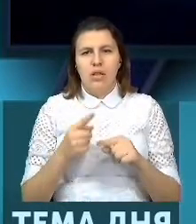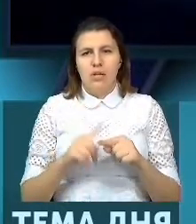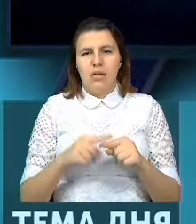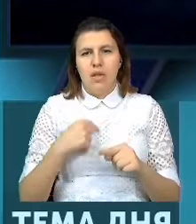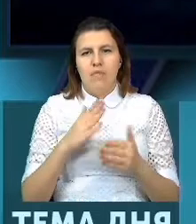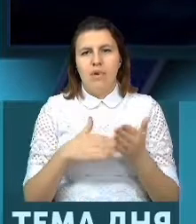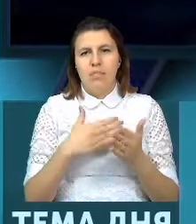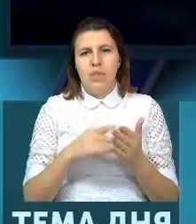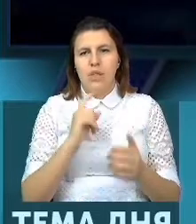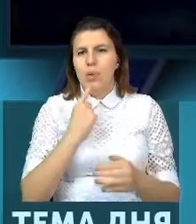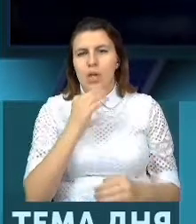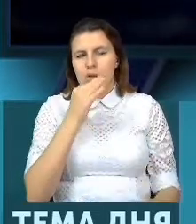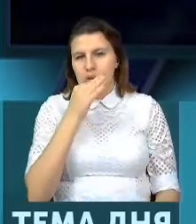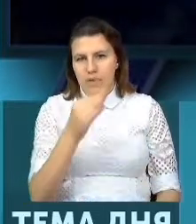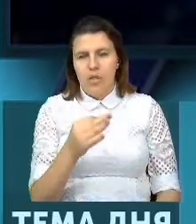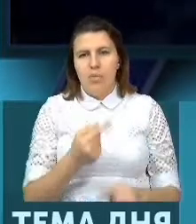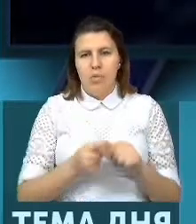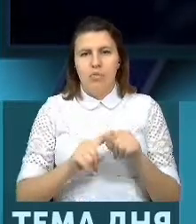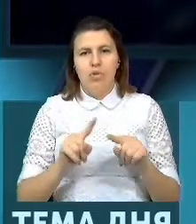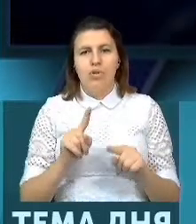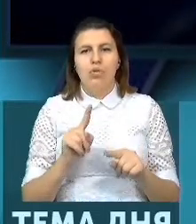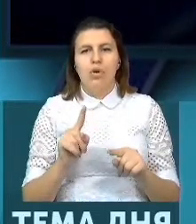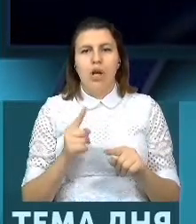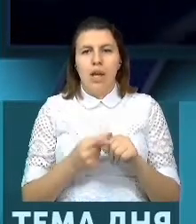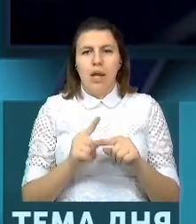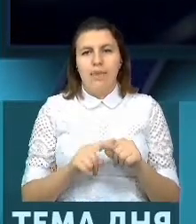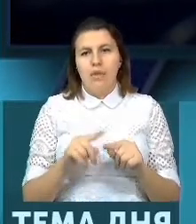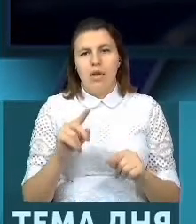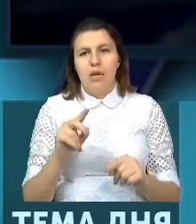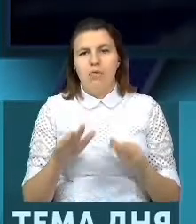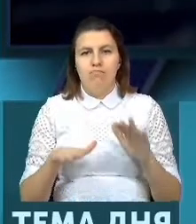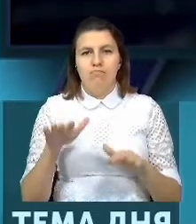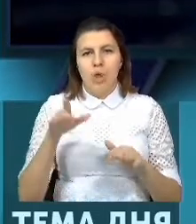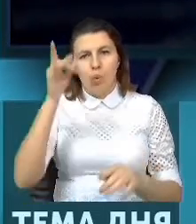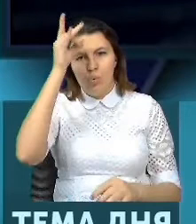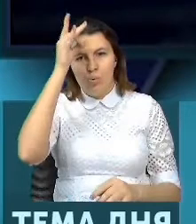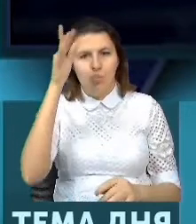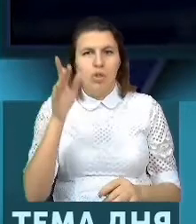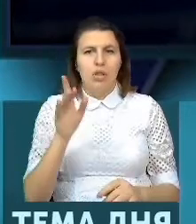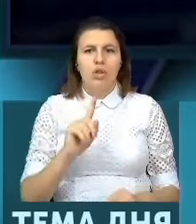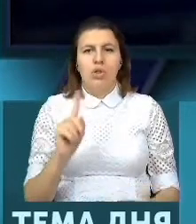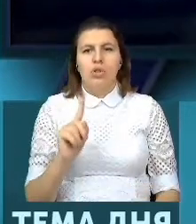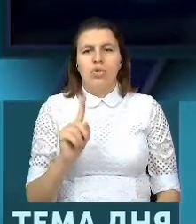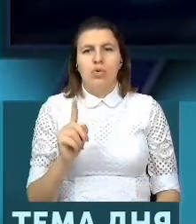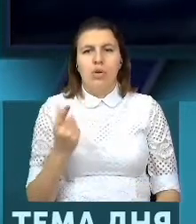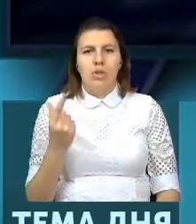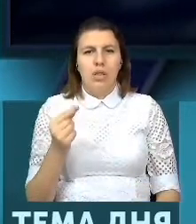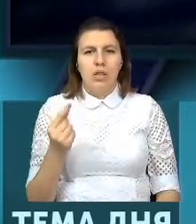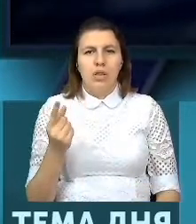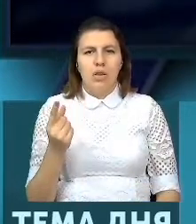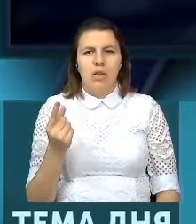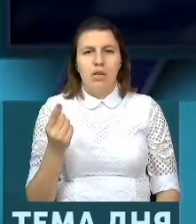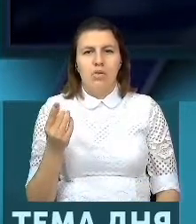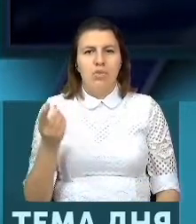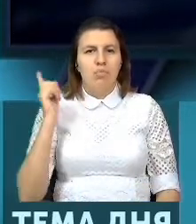потому что все-таки это такой пласт культуры, который, в принципе, где-то доносится, где-то с прошлого.